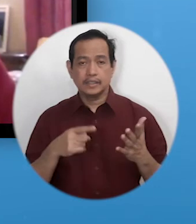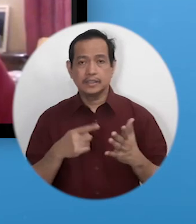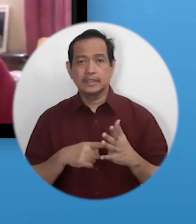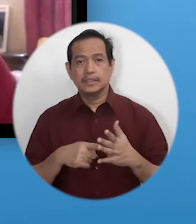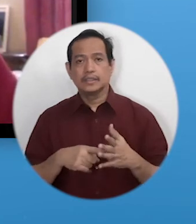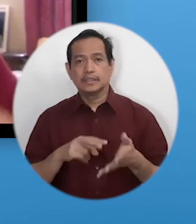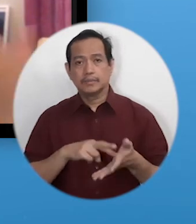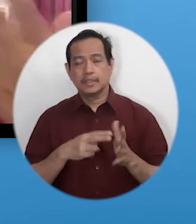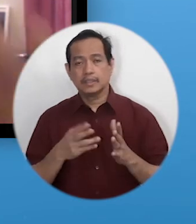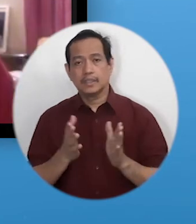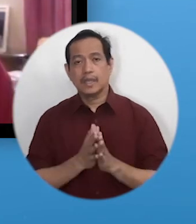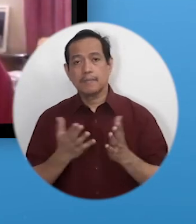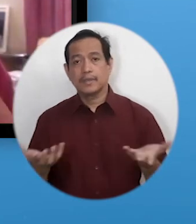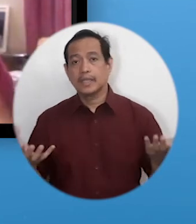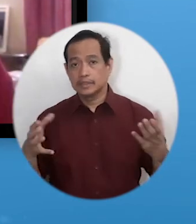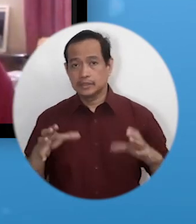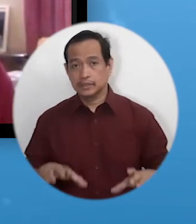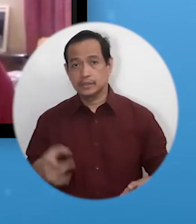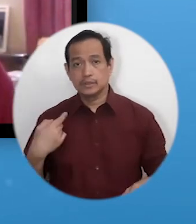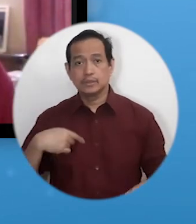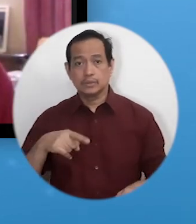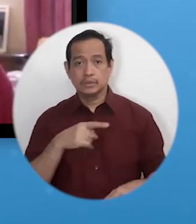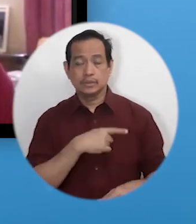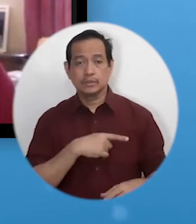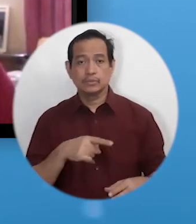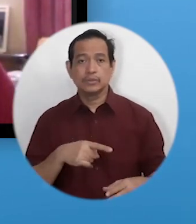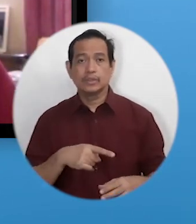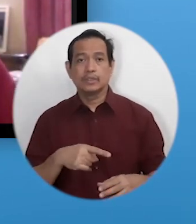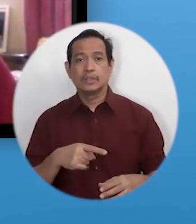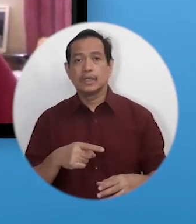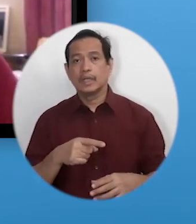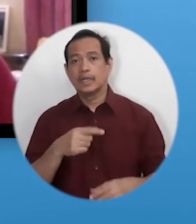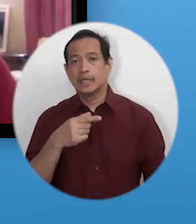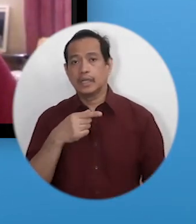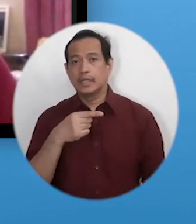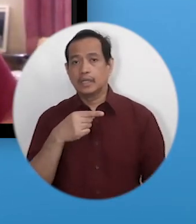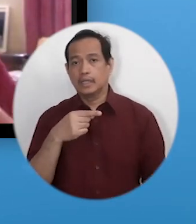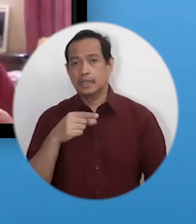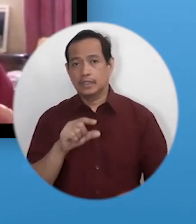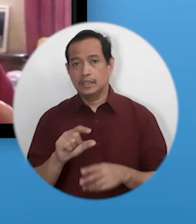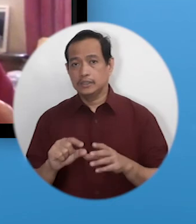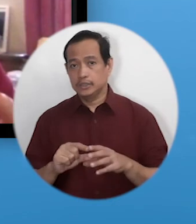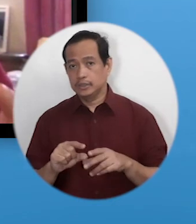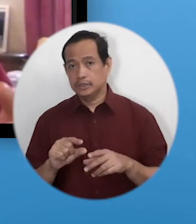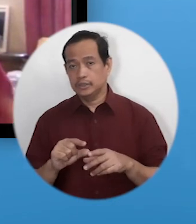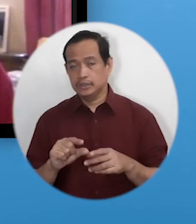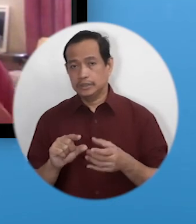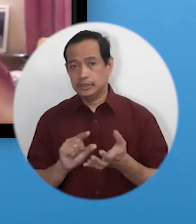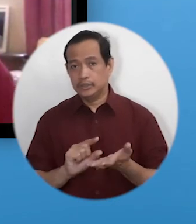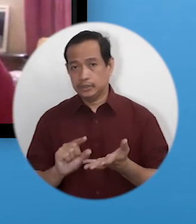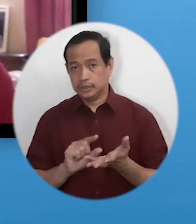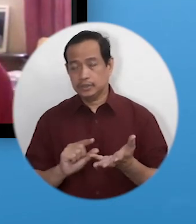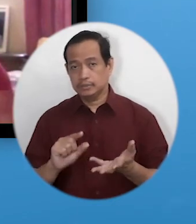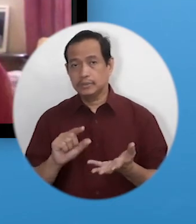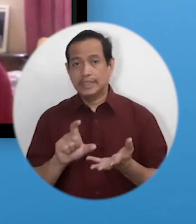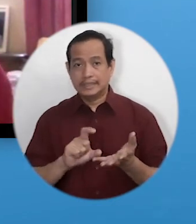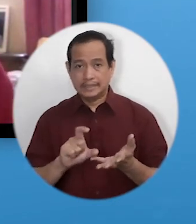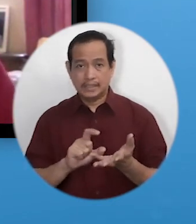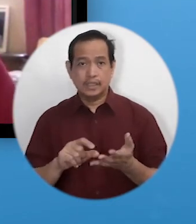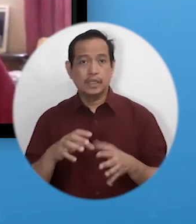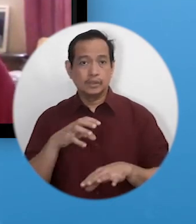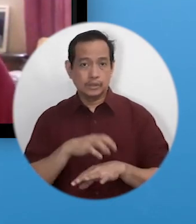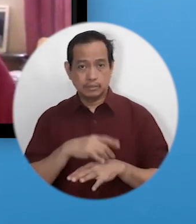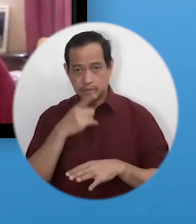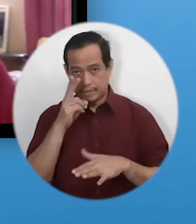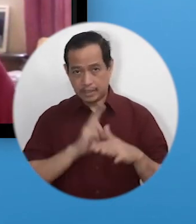fetoprotein, mataas ang tsansa na maybe we are dealing with a germ cell tumor. Under that, nandyan kasi